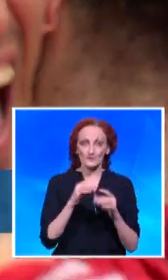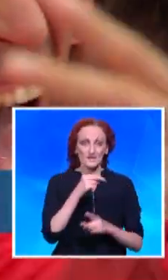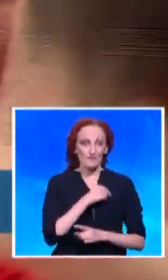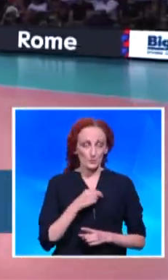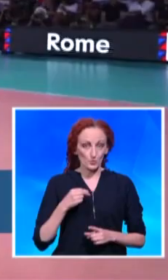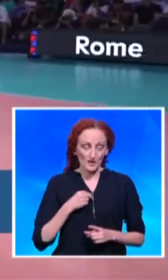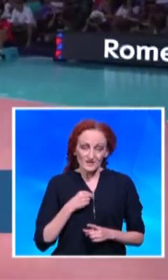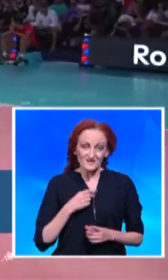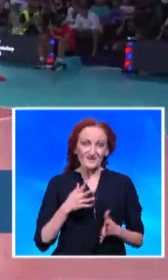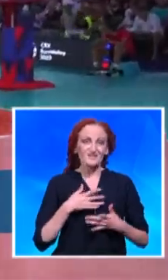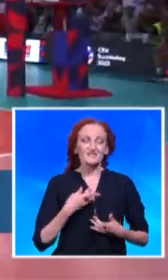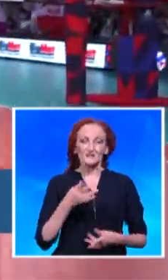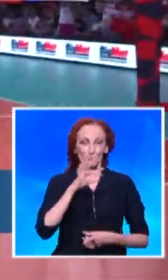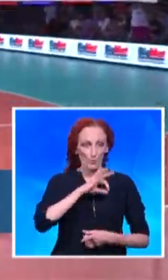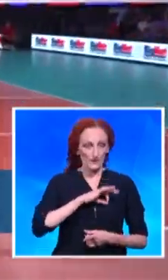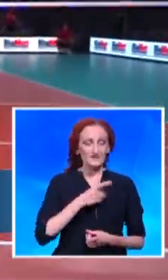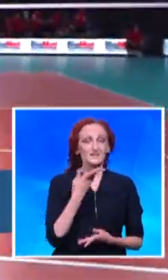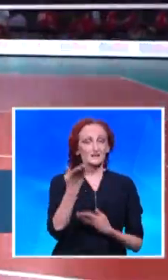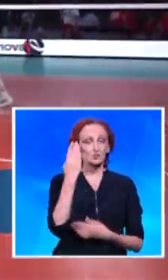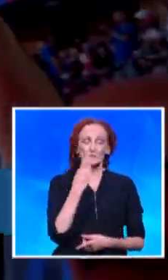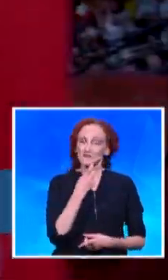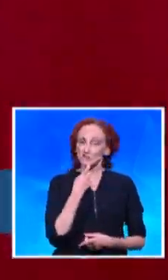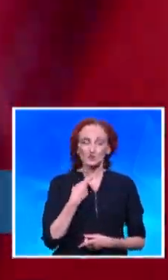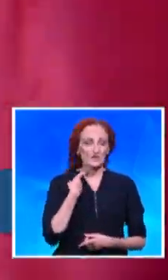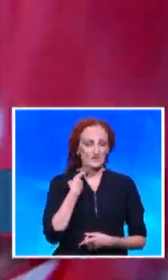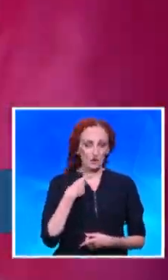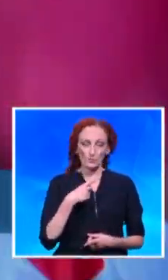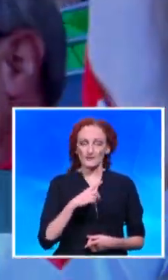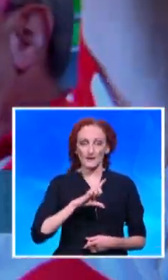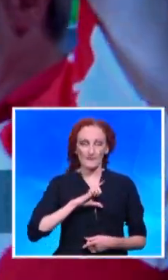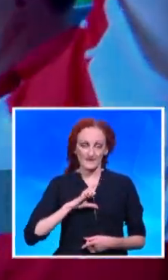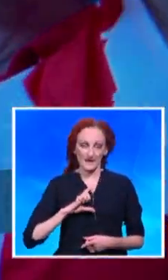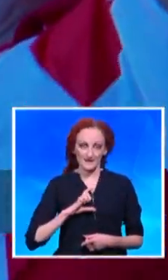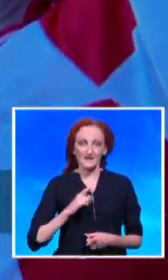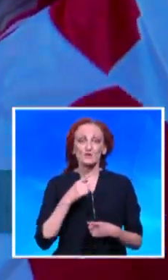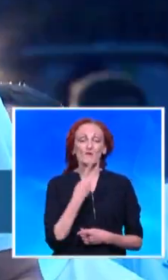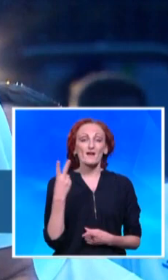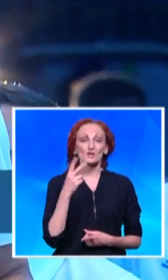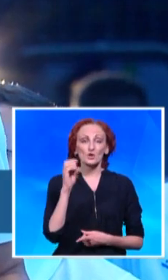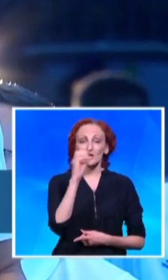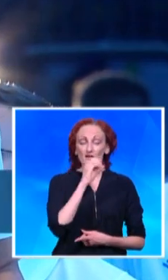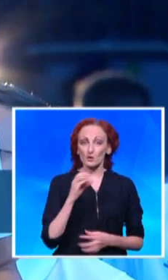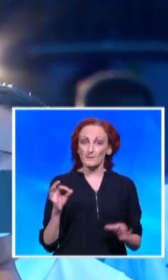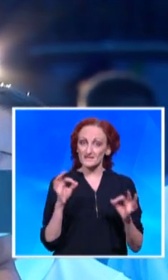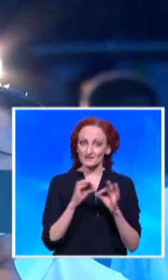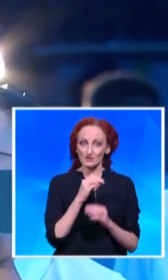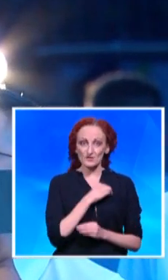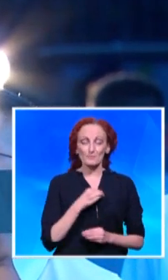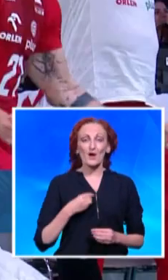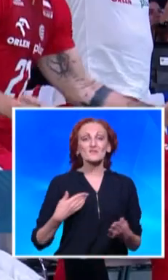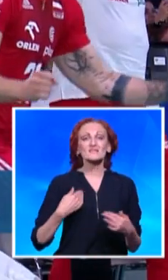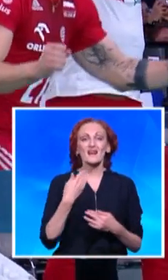за реванш, след като преди година загубиха световната титла у дома от Сквадра Адзура. Това е втори европейски финал за Полша след